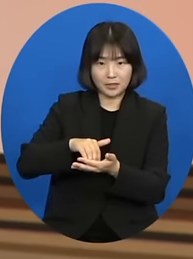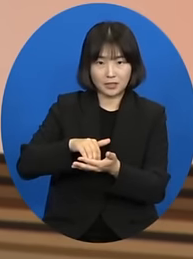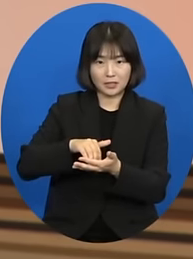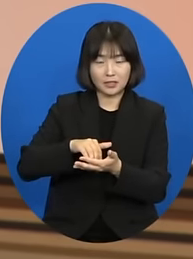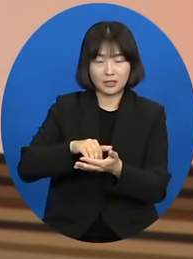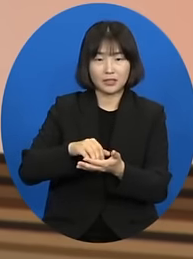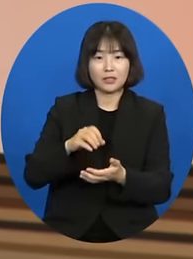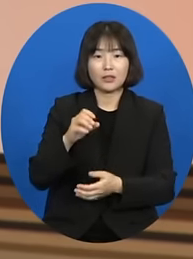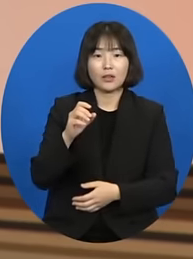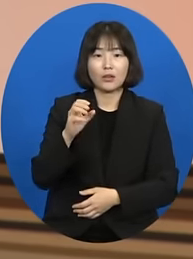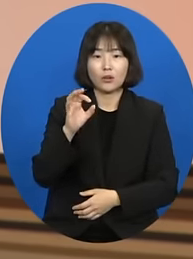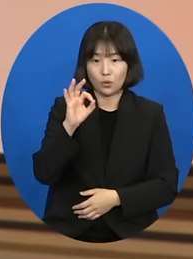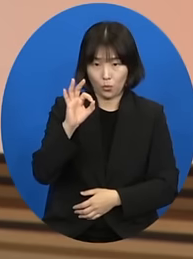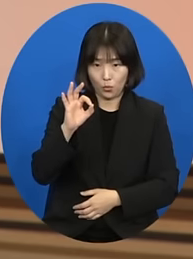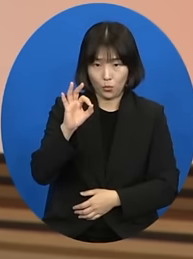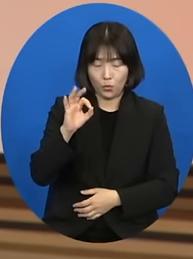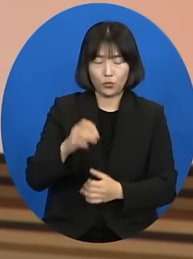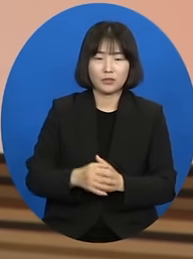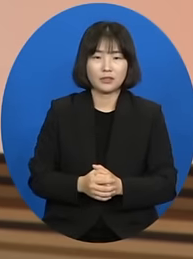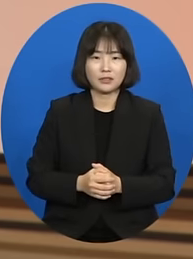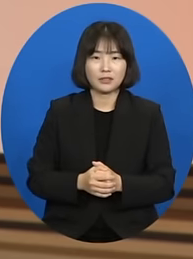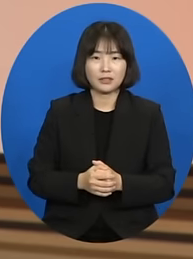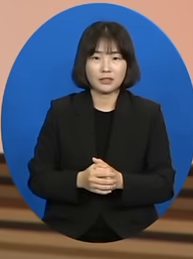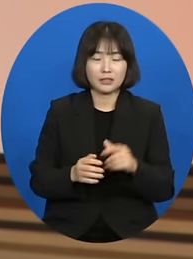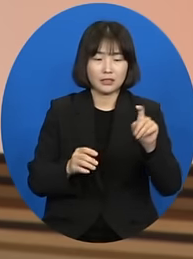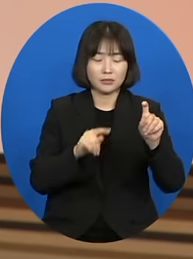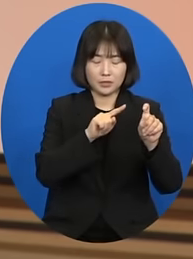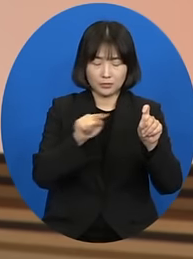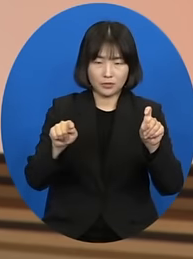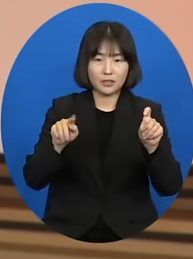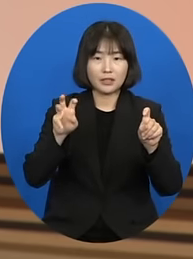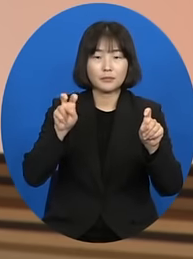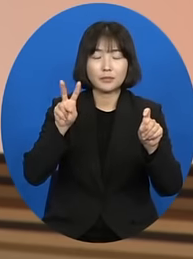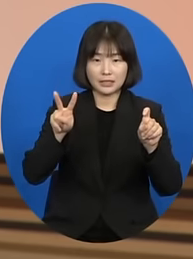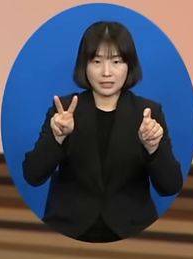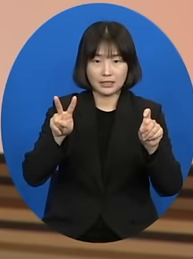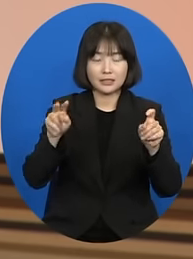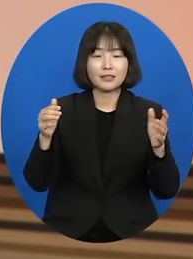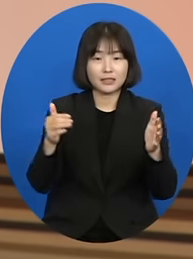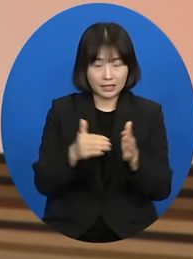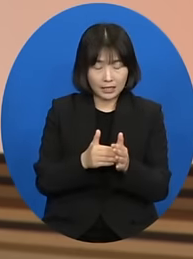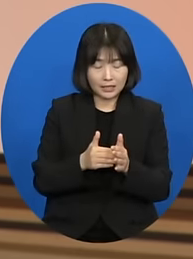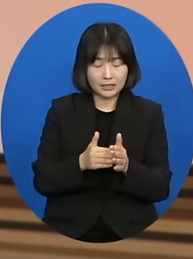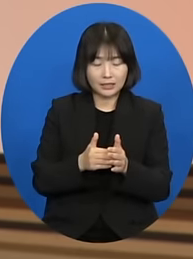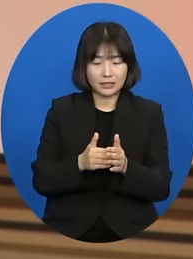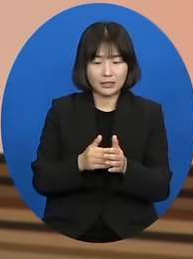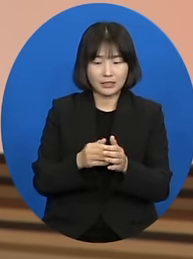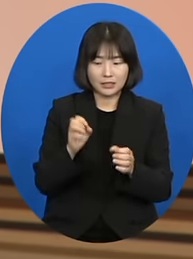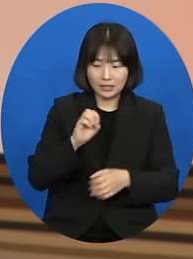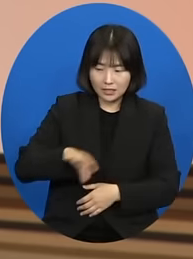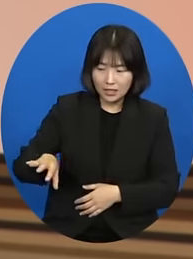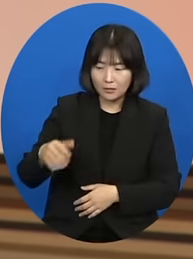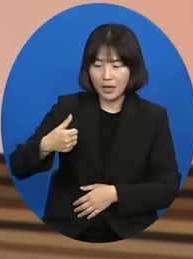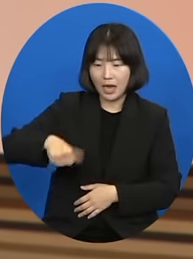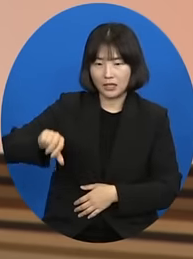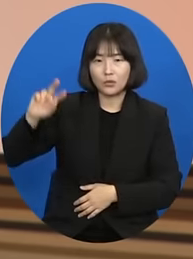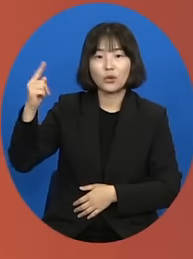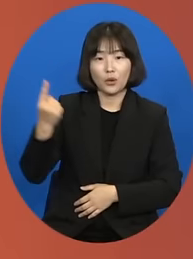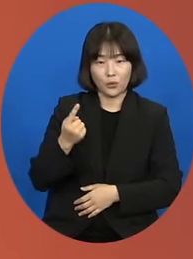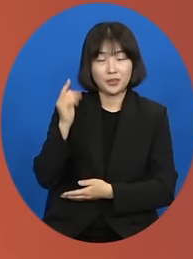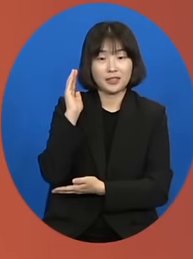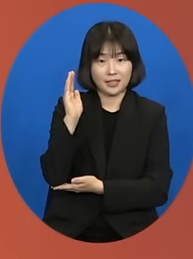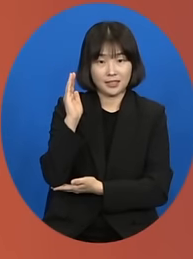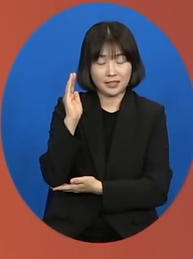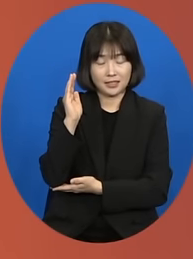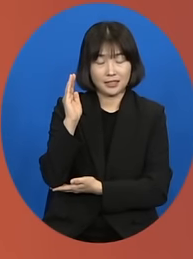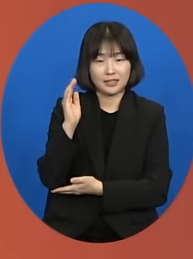나오고요. 그리고 오늘 우리가 읽은 11절부터 32절까지는 잃어버렸던 아들이 돌아온 이야기가 나옵니다. 이